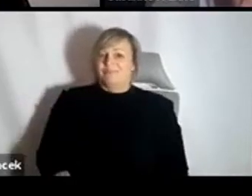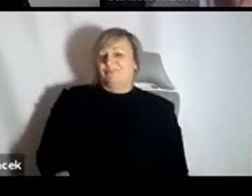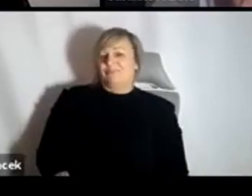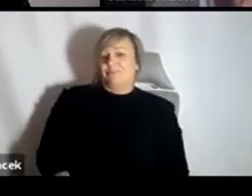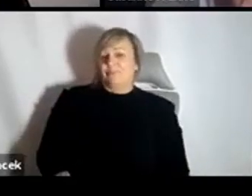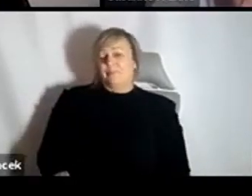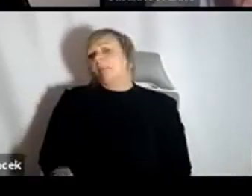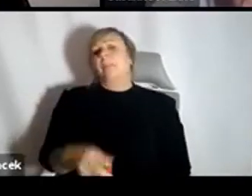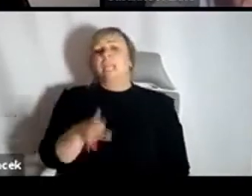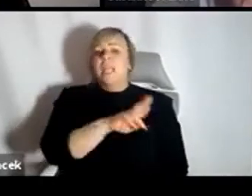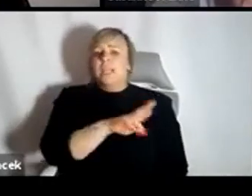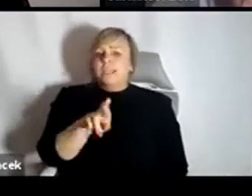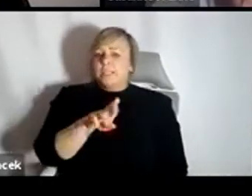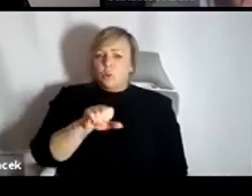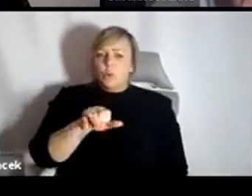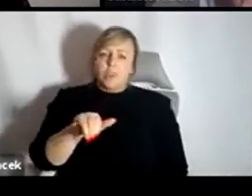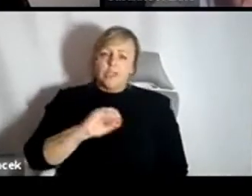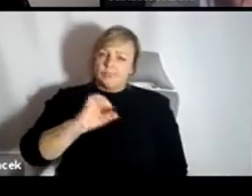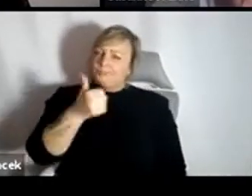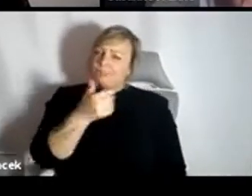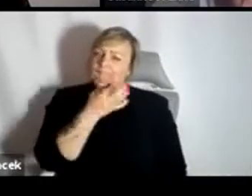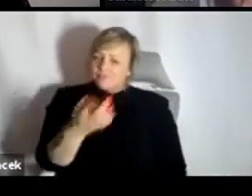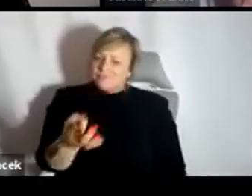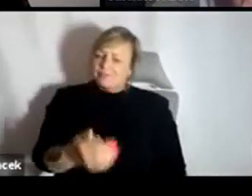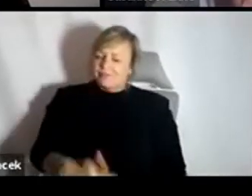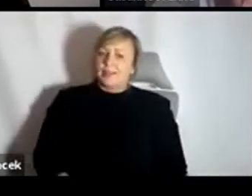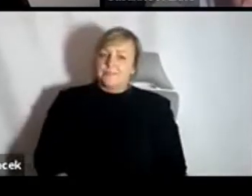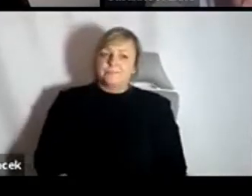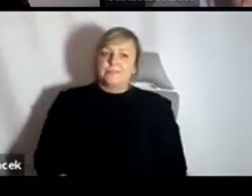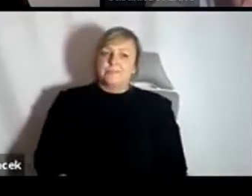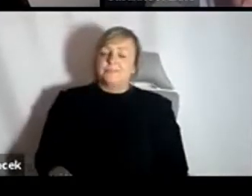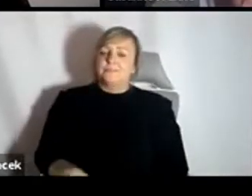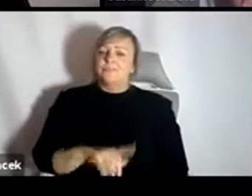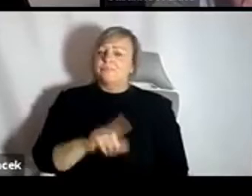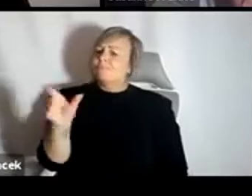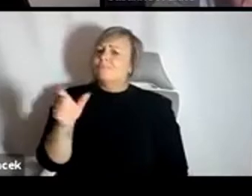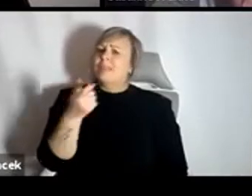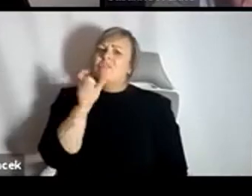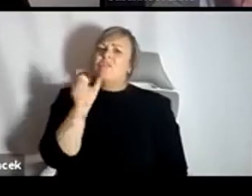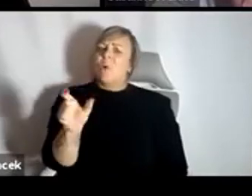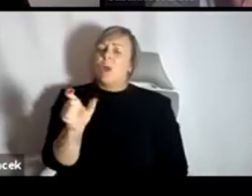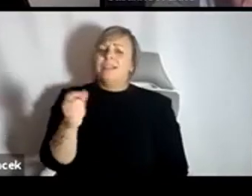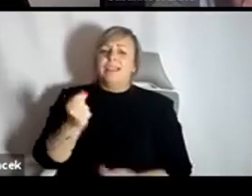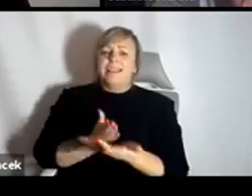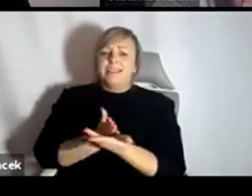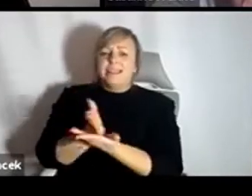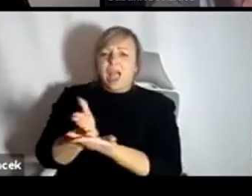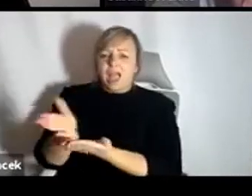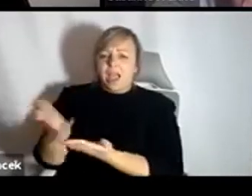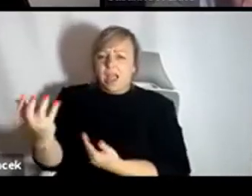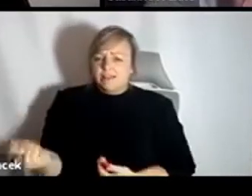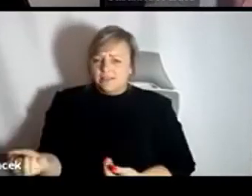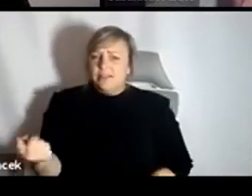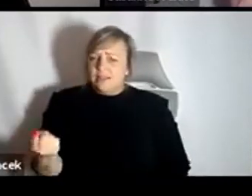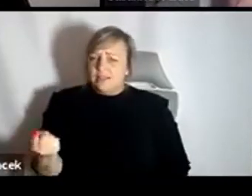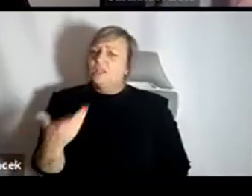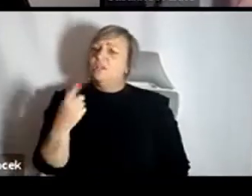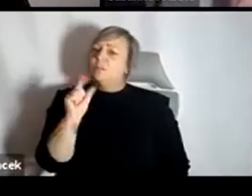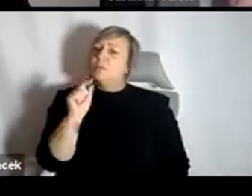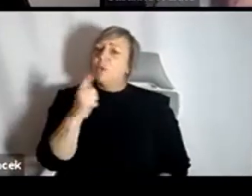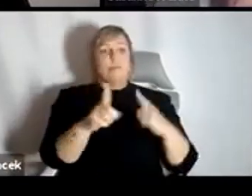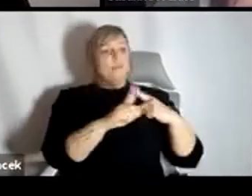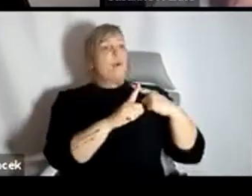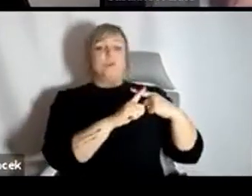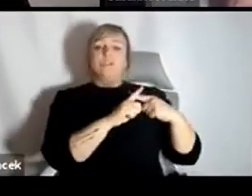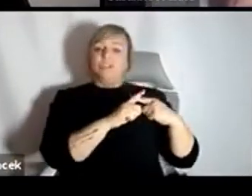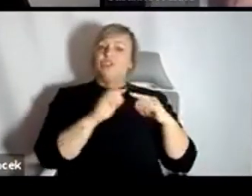Ronny, eine erste Frage, die ich an dich hätte. Der Begriff der Nachhaltigkeit ist positiv besetzt und wird